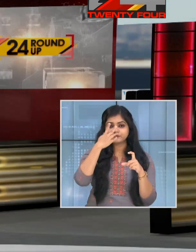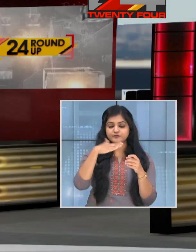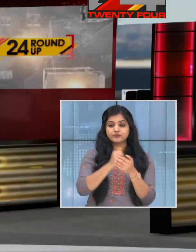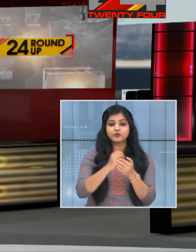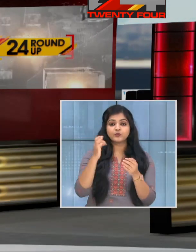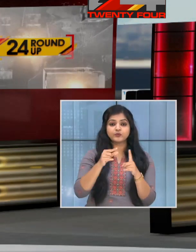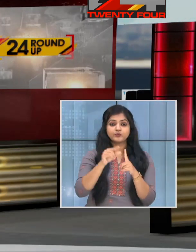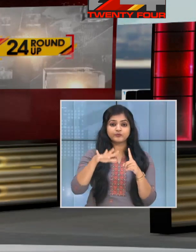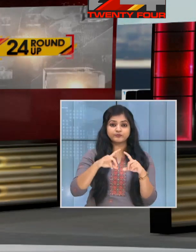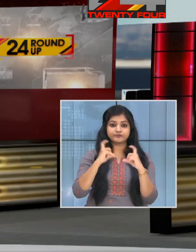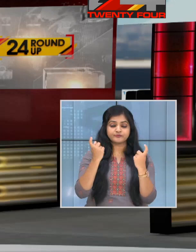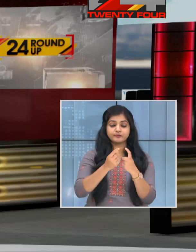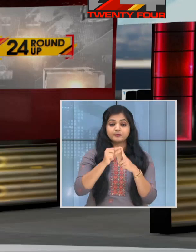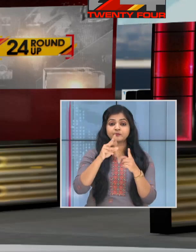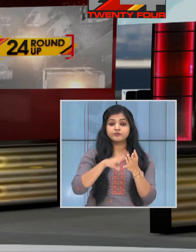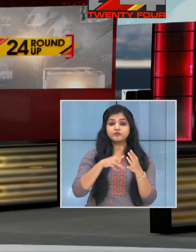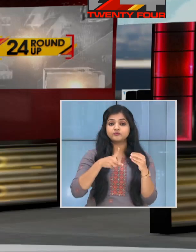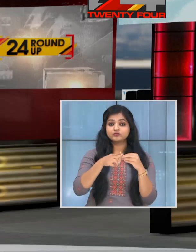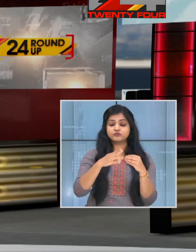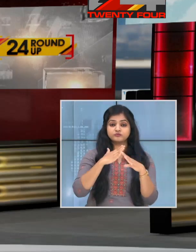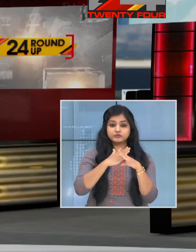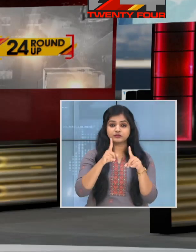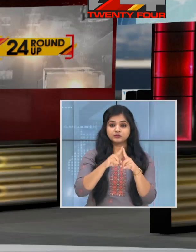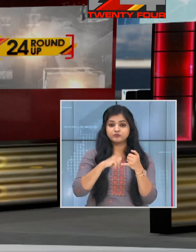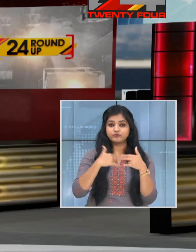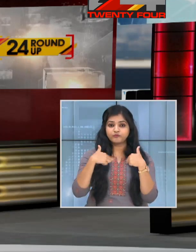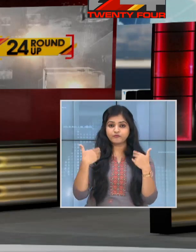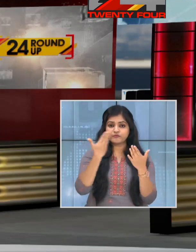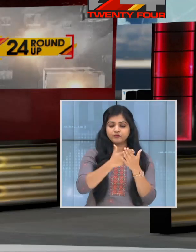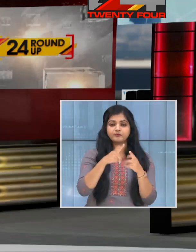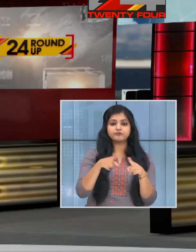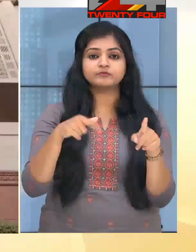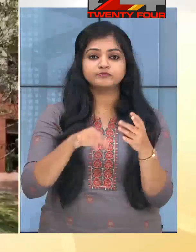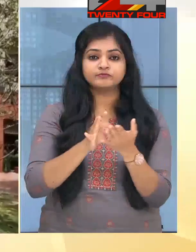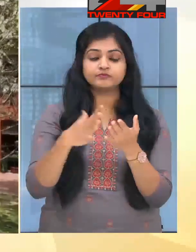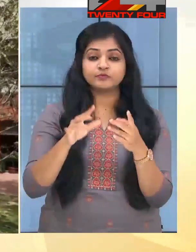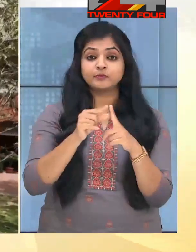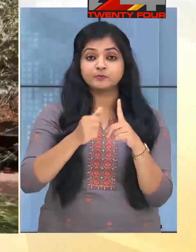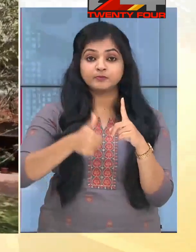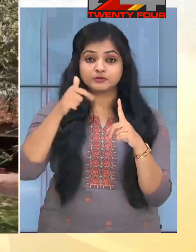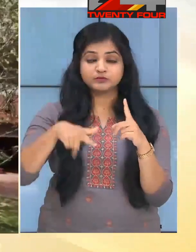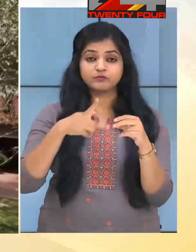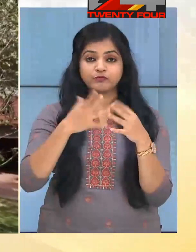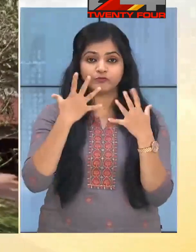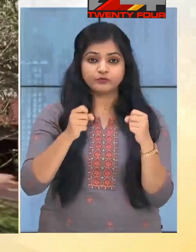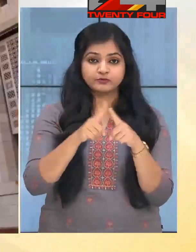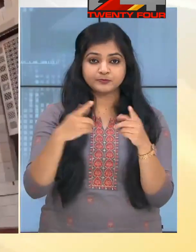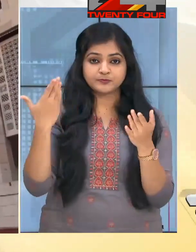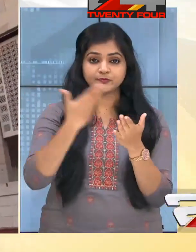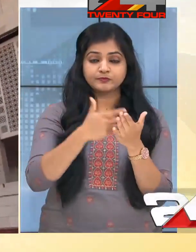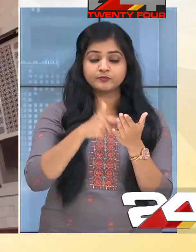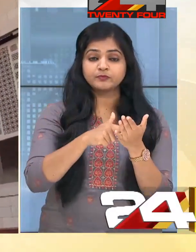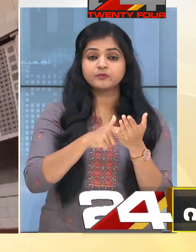മന്ദിരം പ്രധാനമന്ത്രി ഉദ്ഘാടനം ചെയ്യുന്നതിനെതിരായ ഹർജി സുപ്രീംകോടതി അതിനിടെ തള്ളുകയും ചെയ്തു. രാഷ്ട്രപതിയെ കൊണ്ട് ഉദ്ഘാടനം ചെയ്യിപ്പിക്കണം എന്നാവശ്യപ്പെട്ടുള്ള